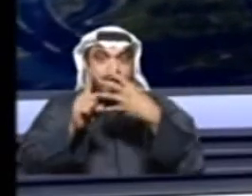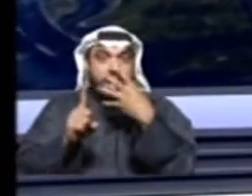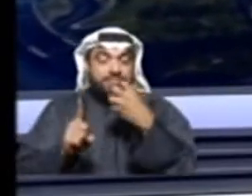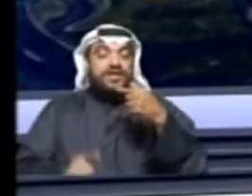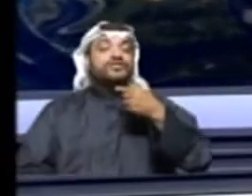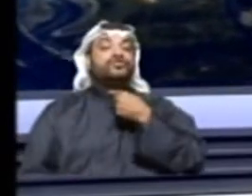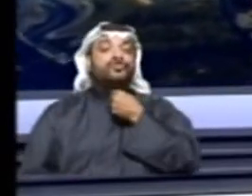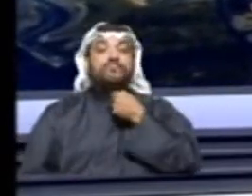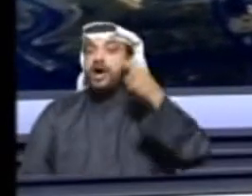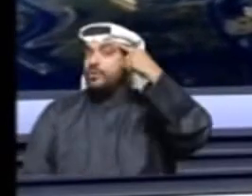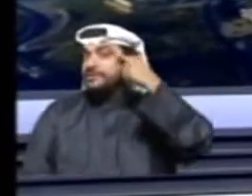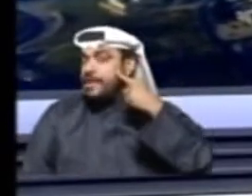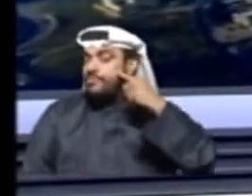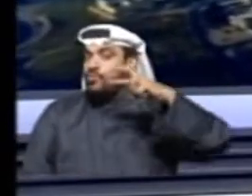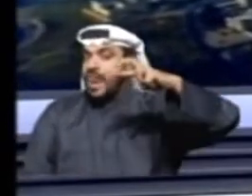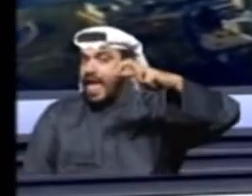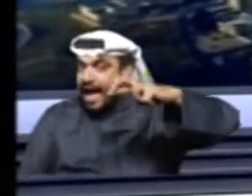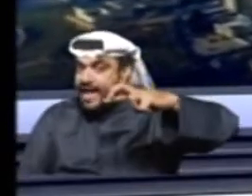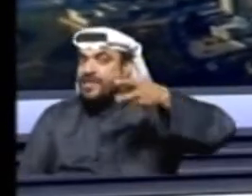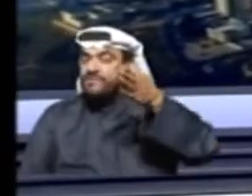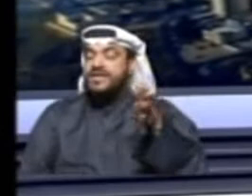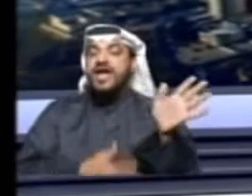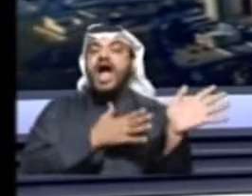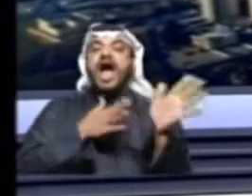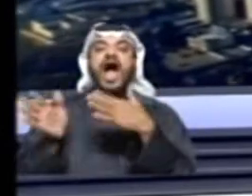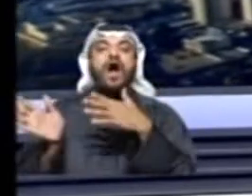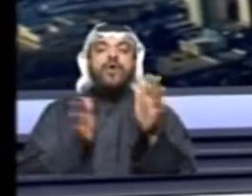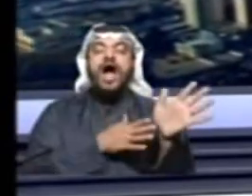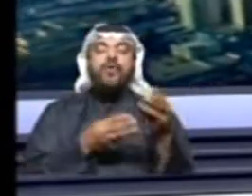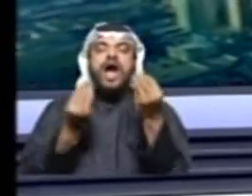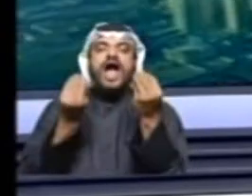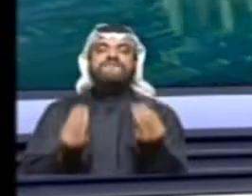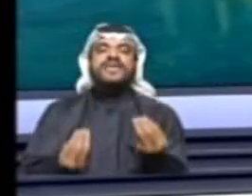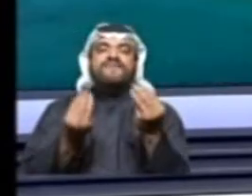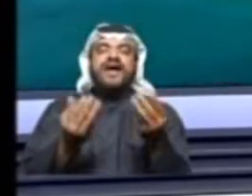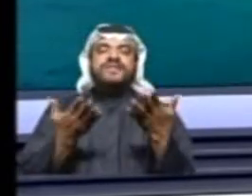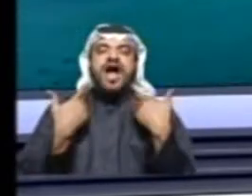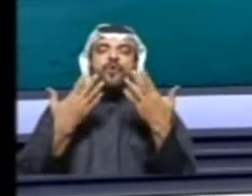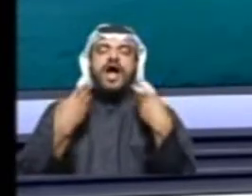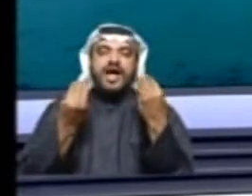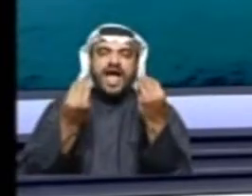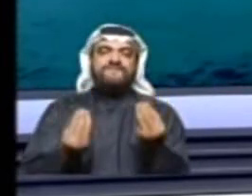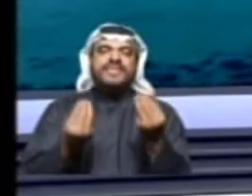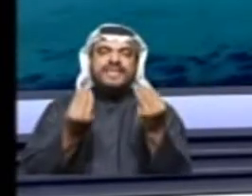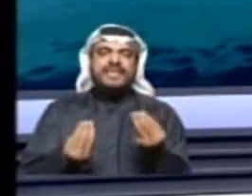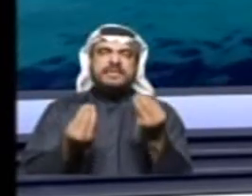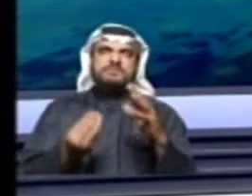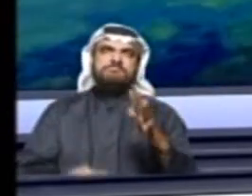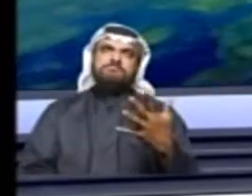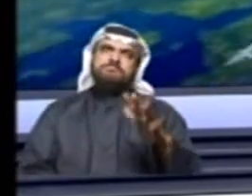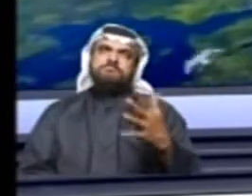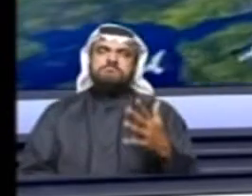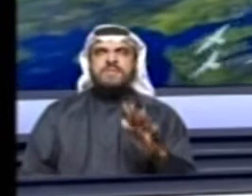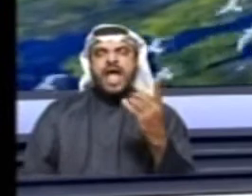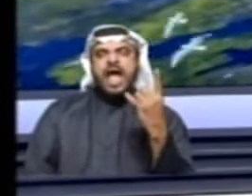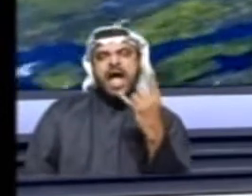الجمعة والسبت والأحد راح يستمر معنا الهواء الكوس خفيف إلى معتدل السرعة، تروح سرعتها ما بين في المتوسط ما بين